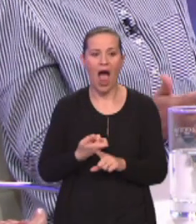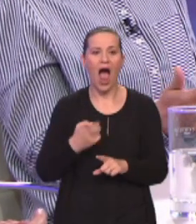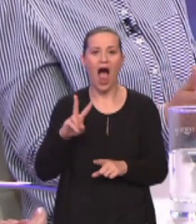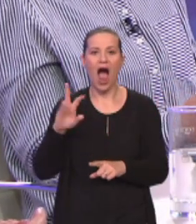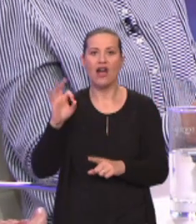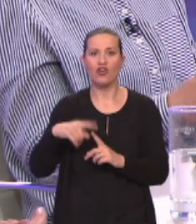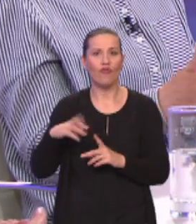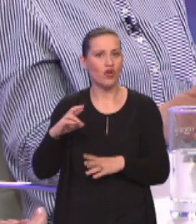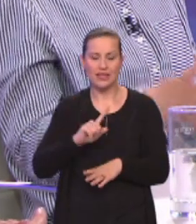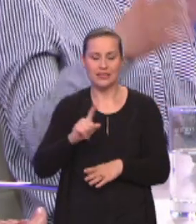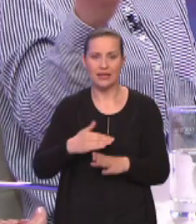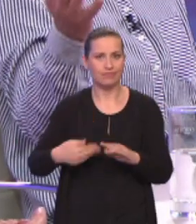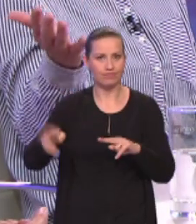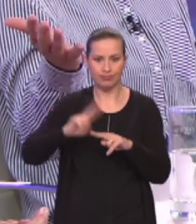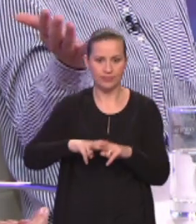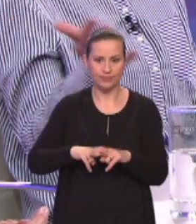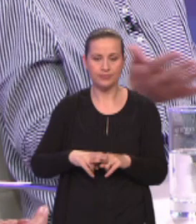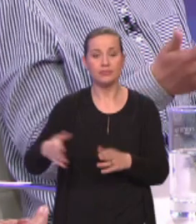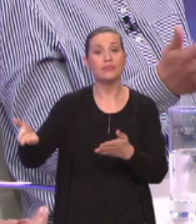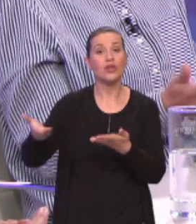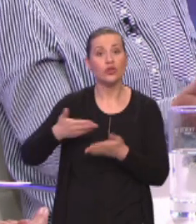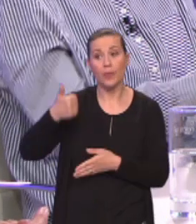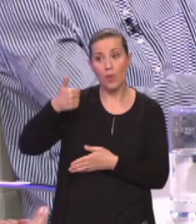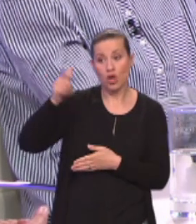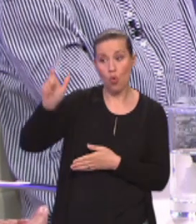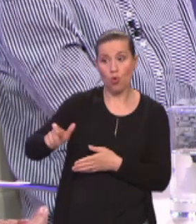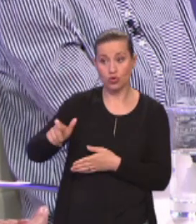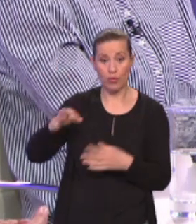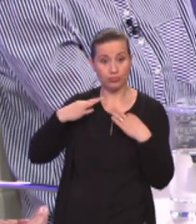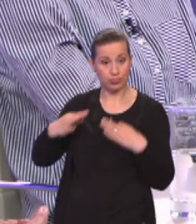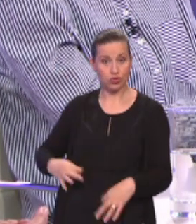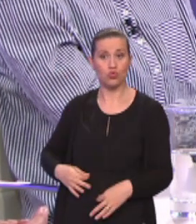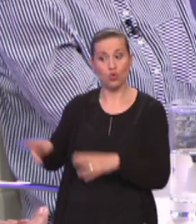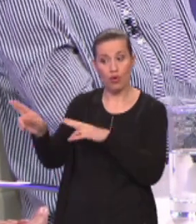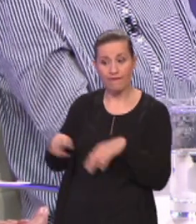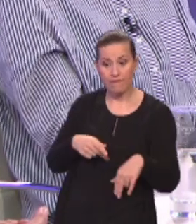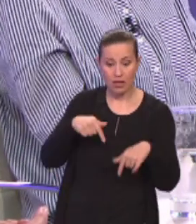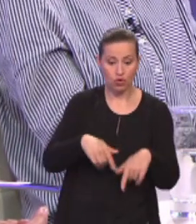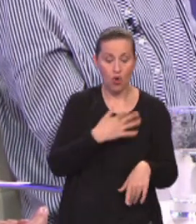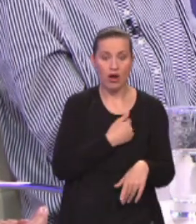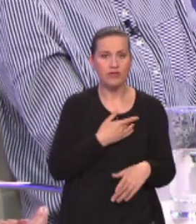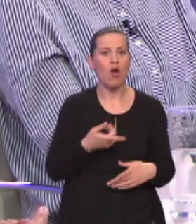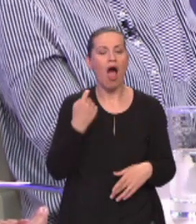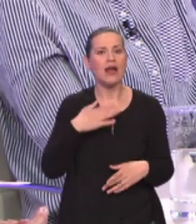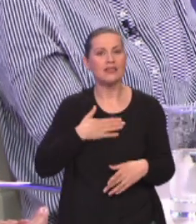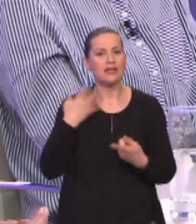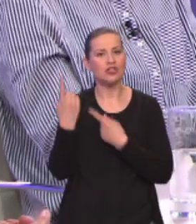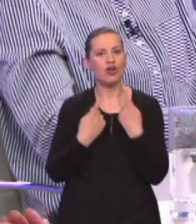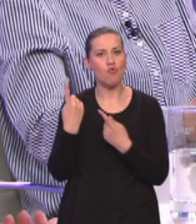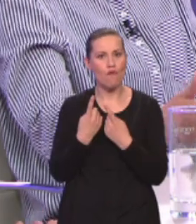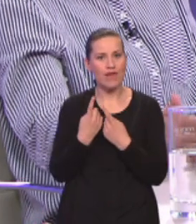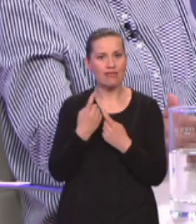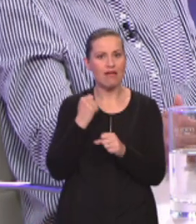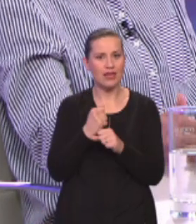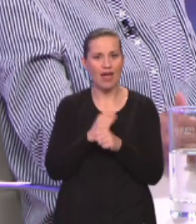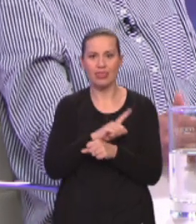znači godinama pričamo. S druge strane dobijemo jednu kvalificiranu osobu koja se vratila kod nas, ali ona za naše uvjete, za naš